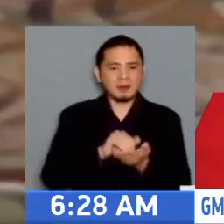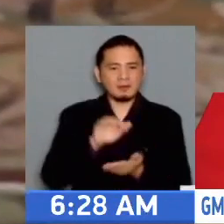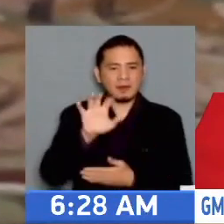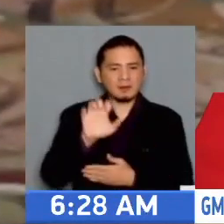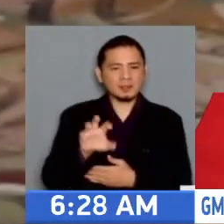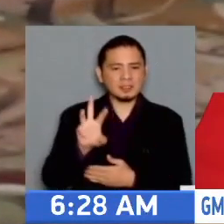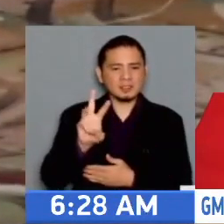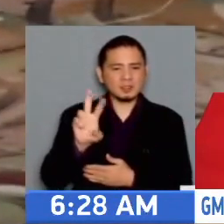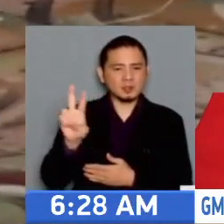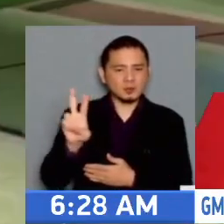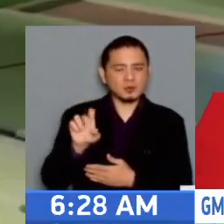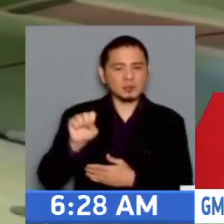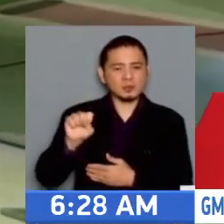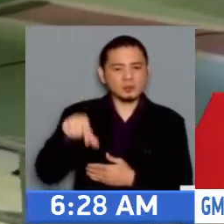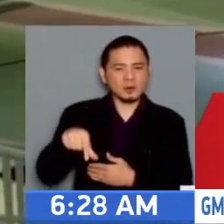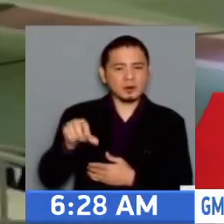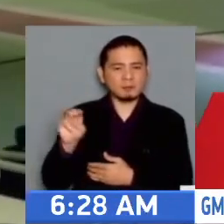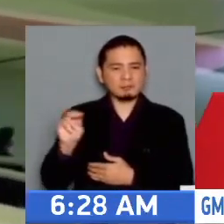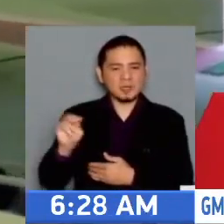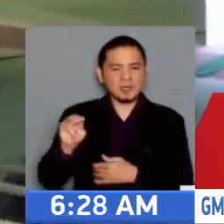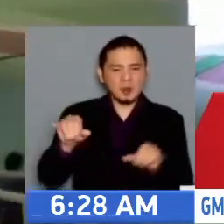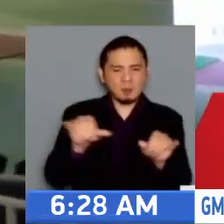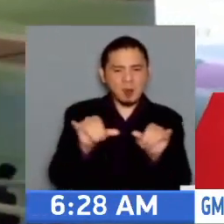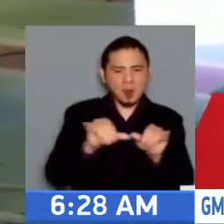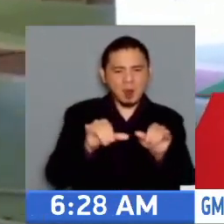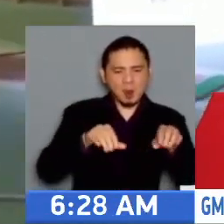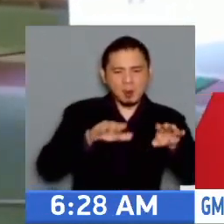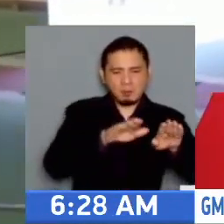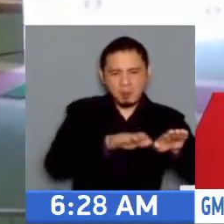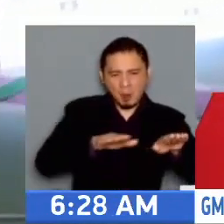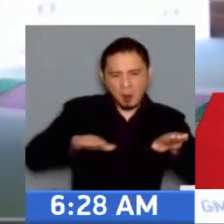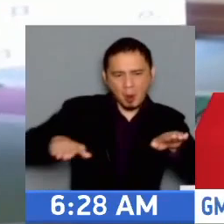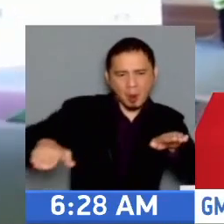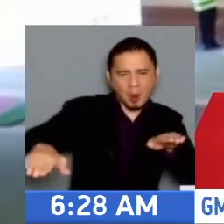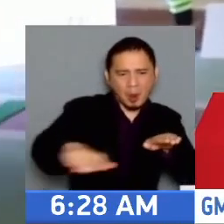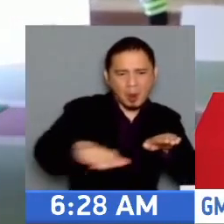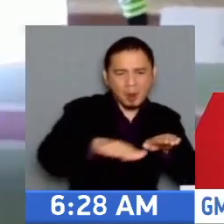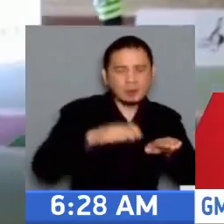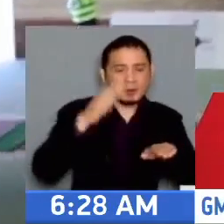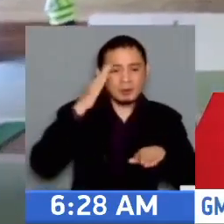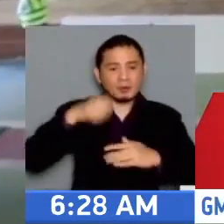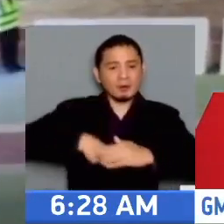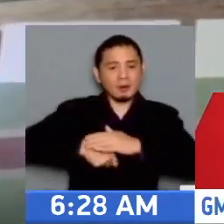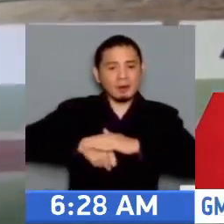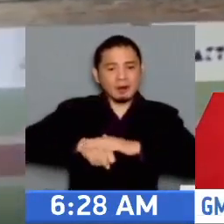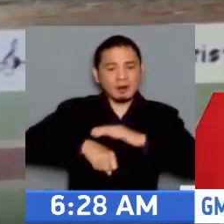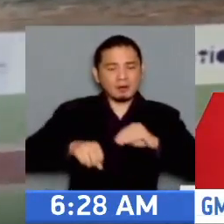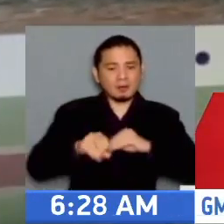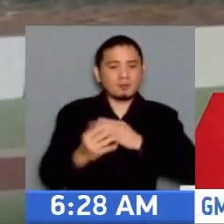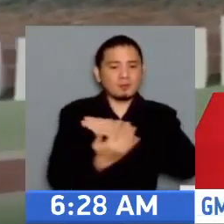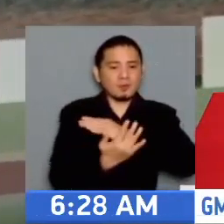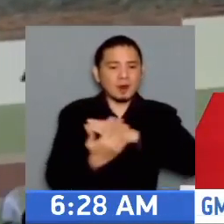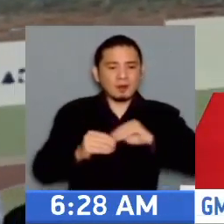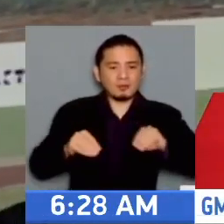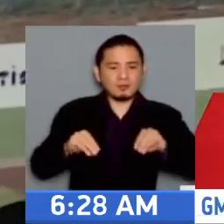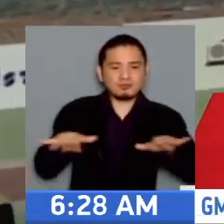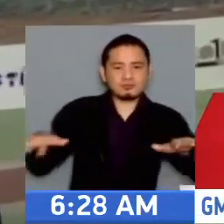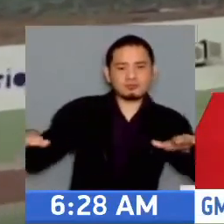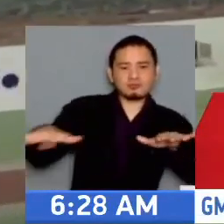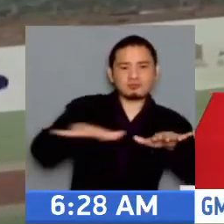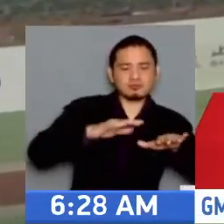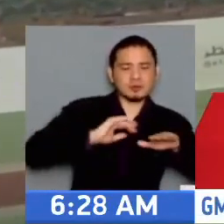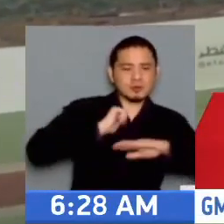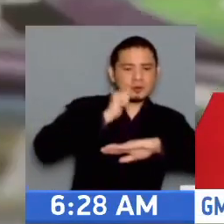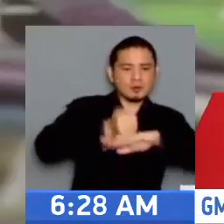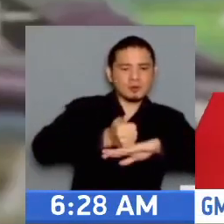meters. Inilatag yan sa buong soccer field ng Qatar University Stadium. Ginawa ng artist ang kanyang obra sa loob ng halos 5